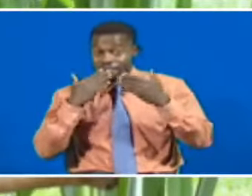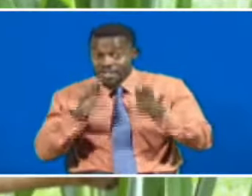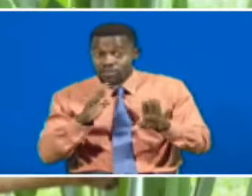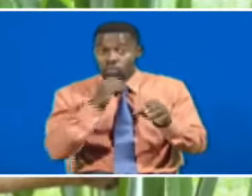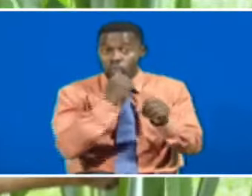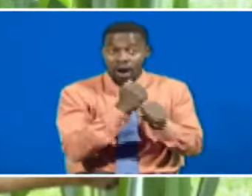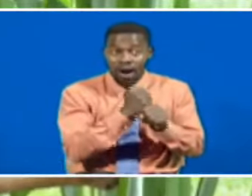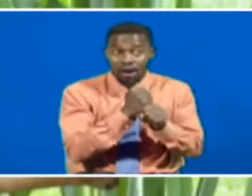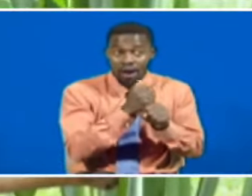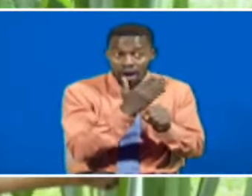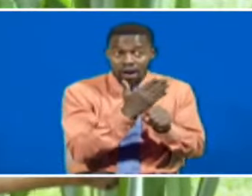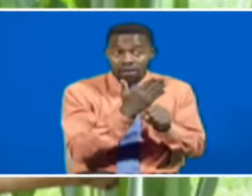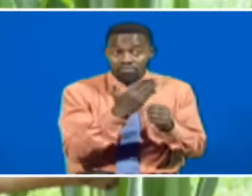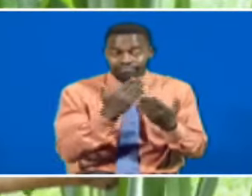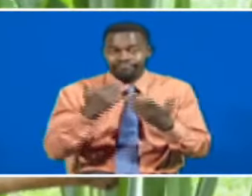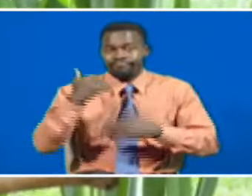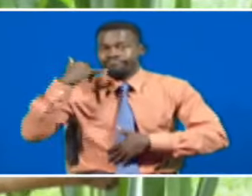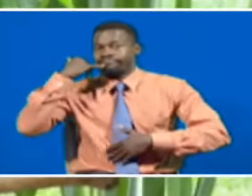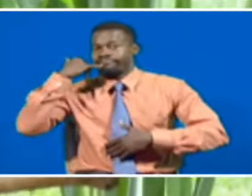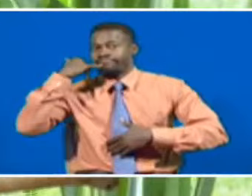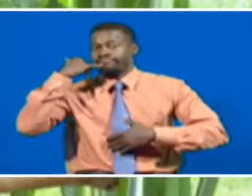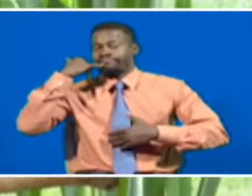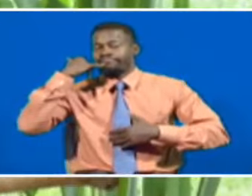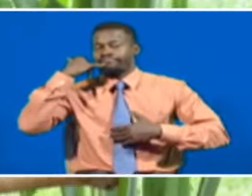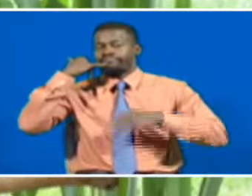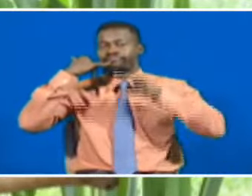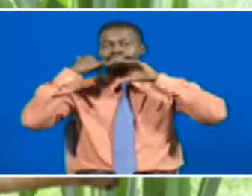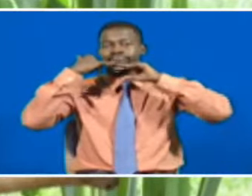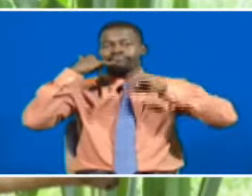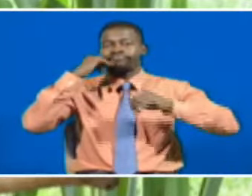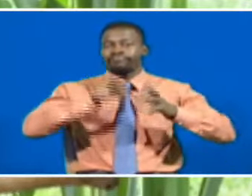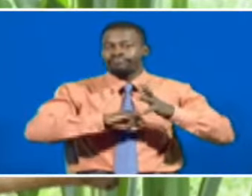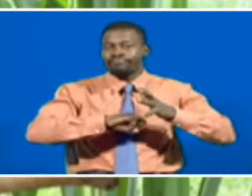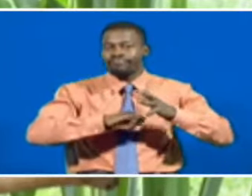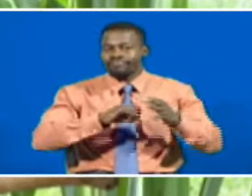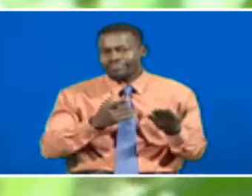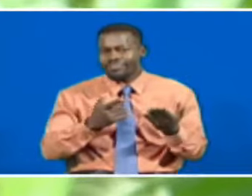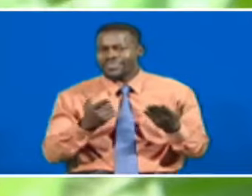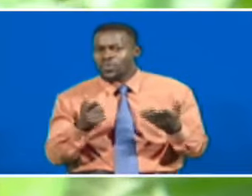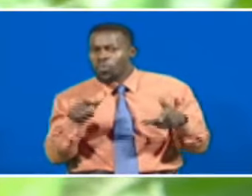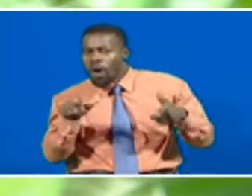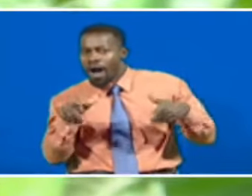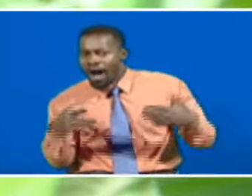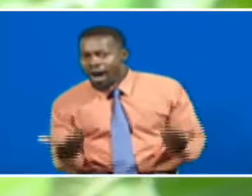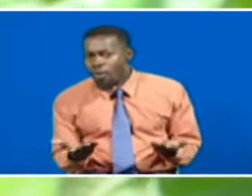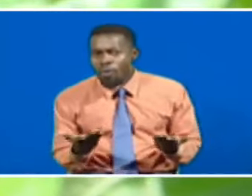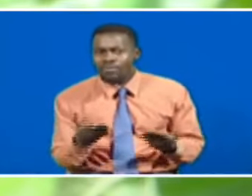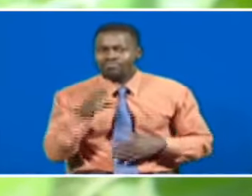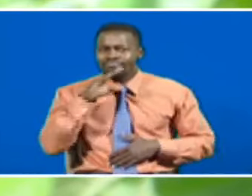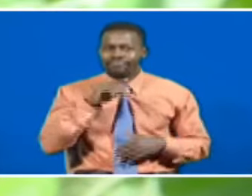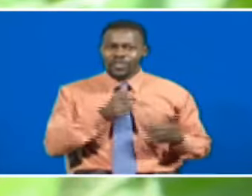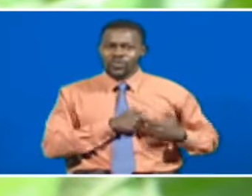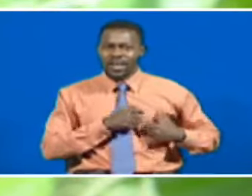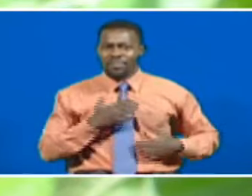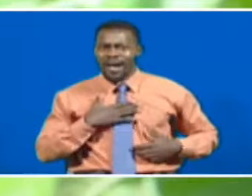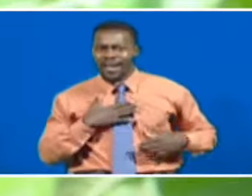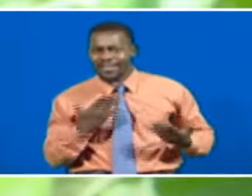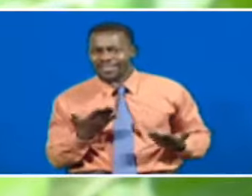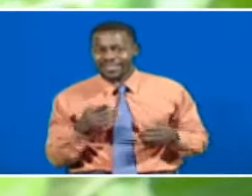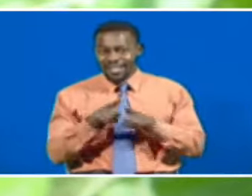kwanza na simu ya rununu, na ananieleza na muuliza ameshinda vipi, mambo ya